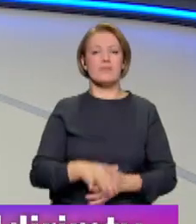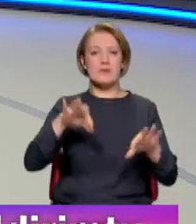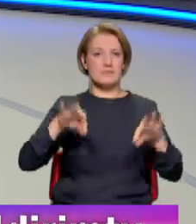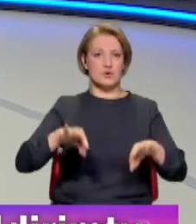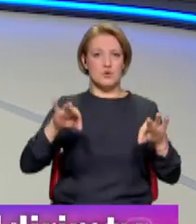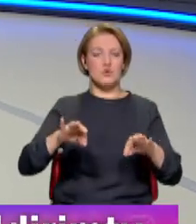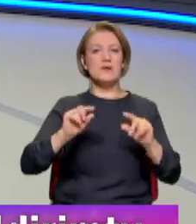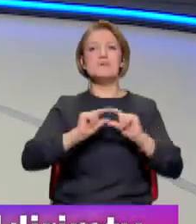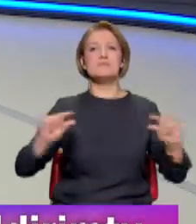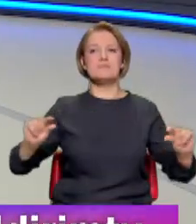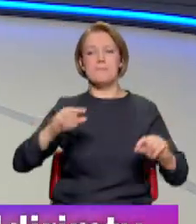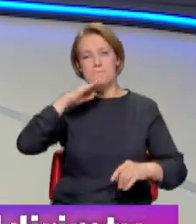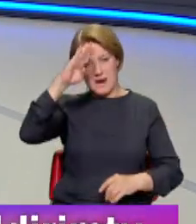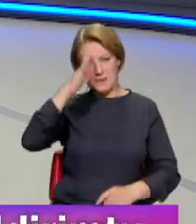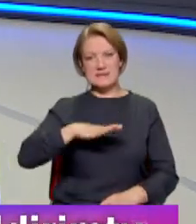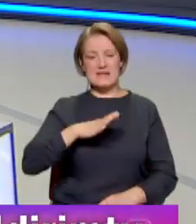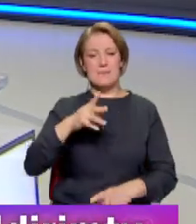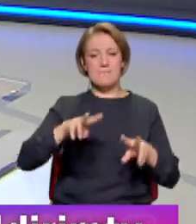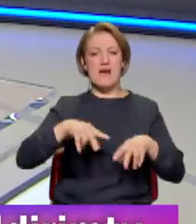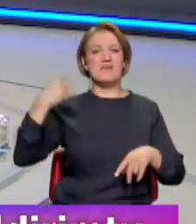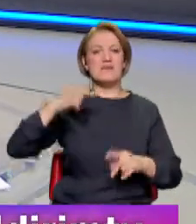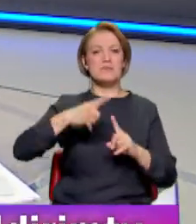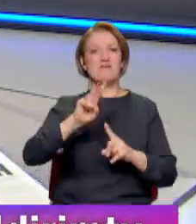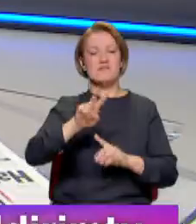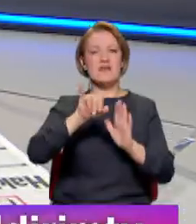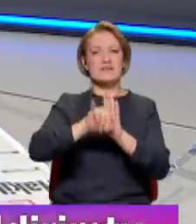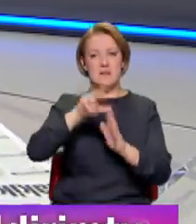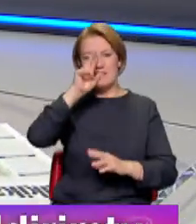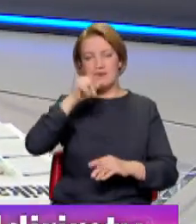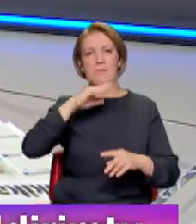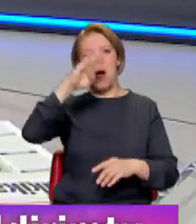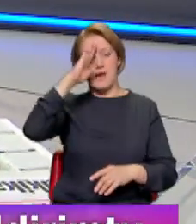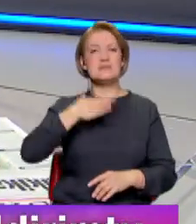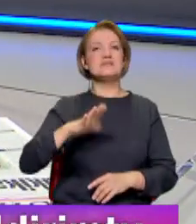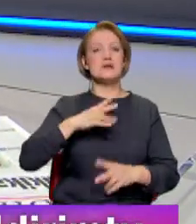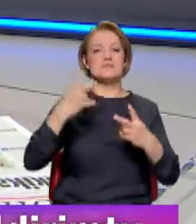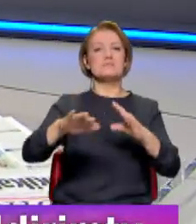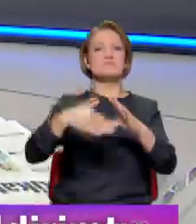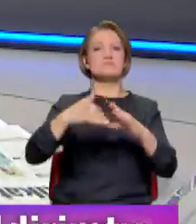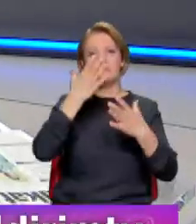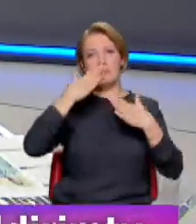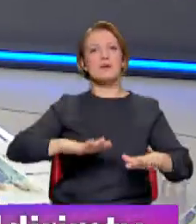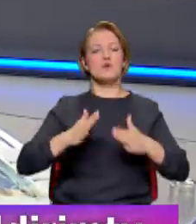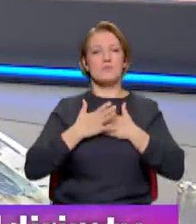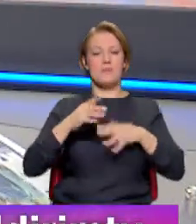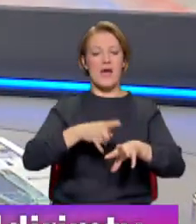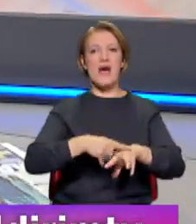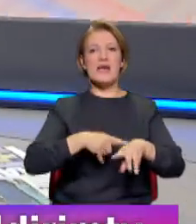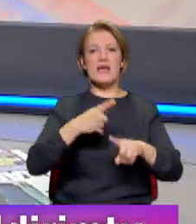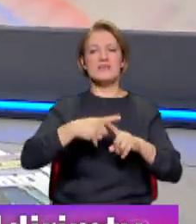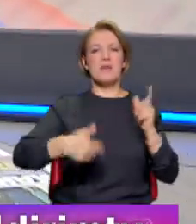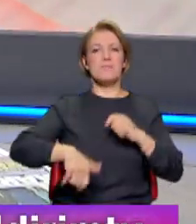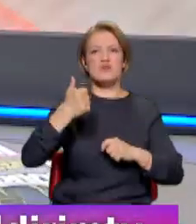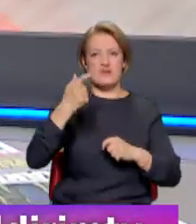Bugün etiketimiz bayram dileğim. Merve İldirim TV, Twitter ve Instagram'dan bayram dileklerinizi bekliyorum. EYT